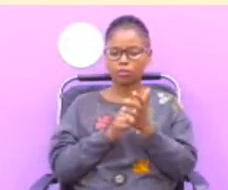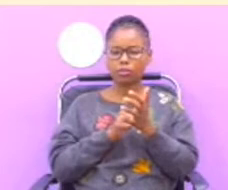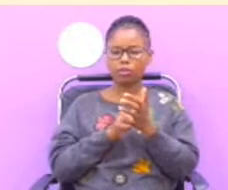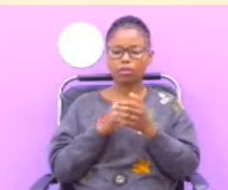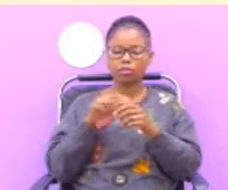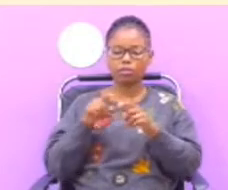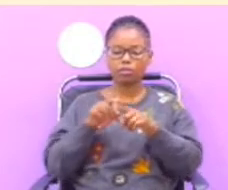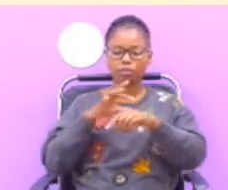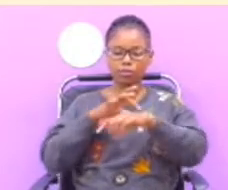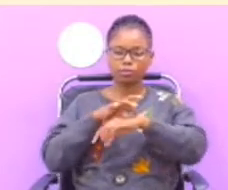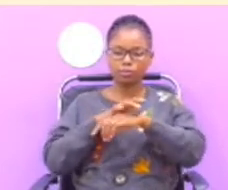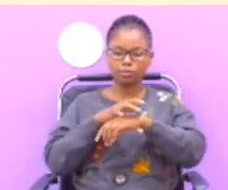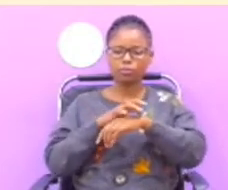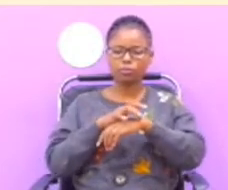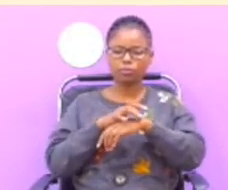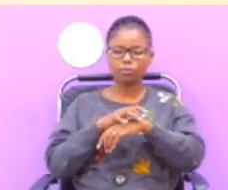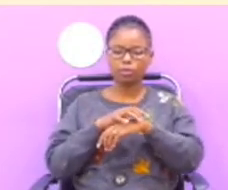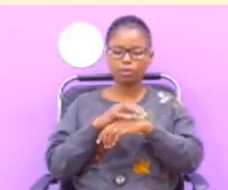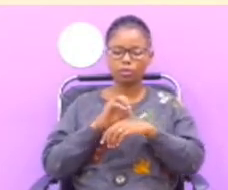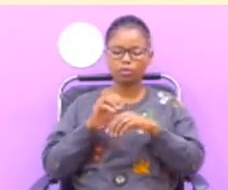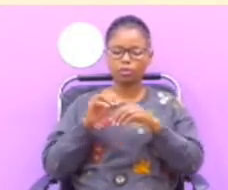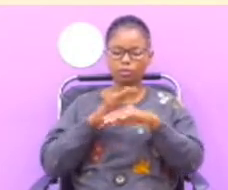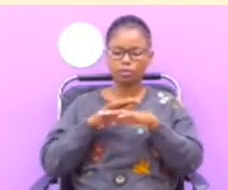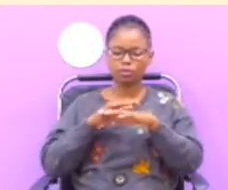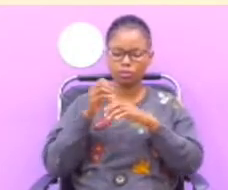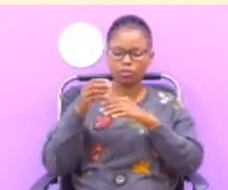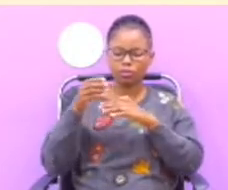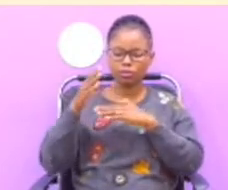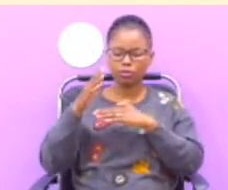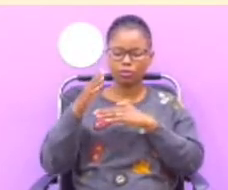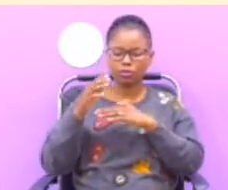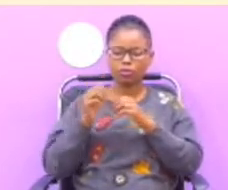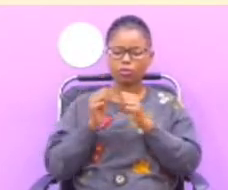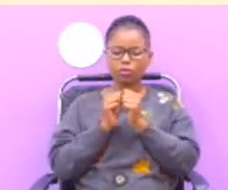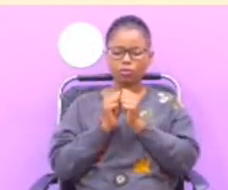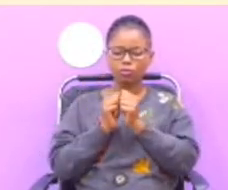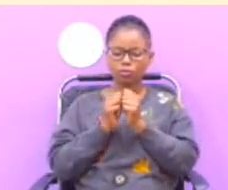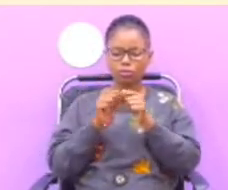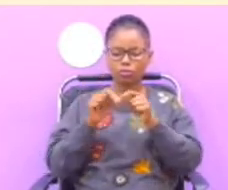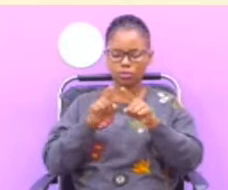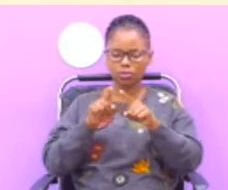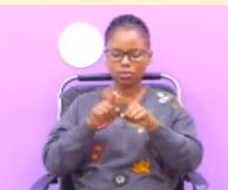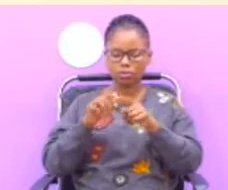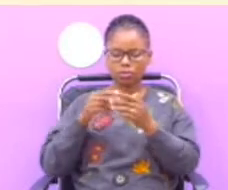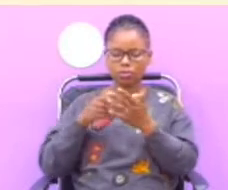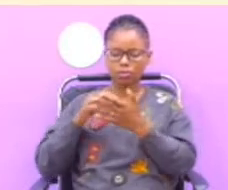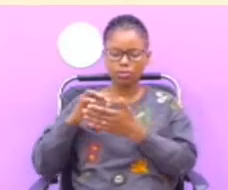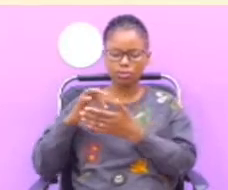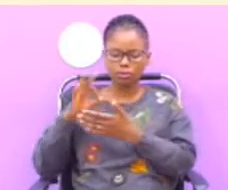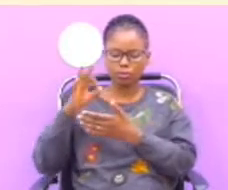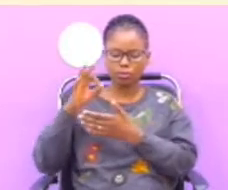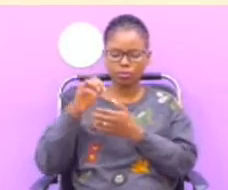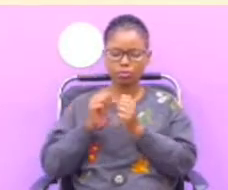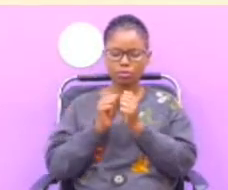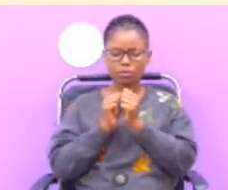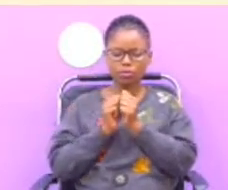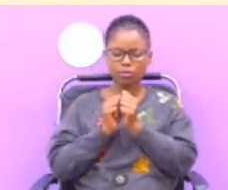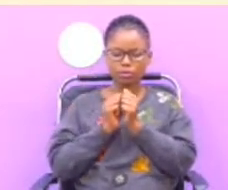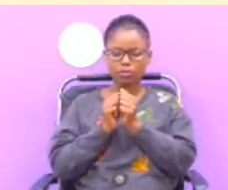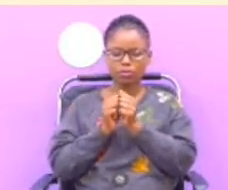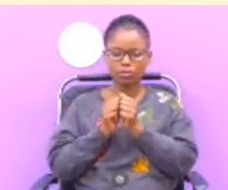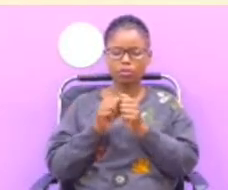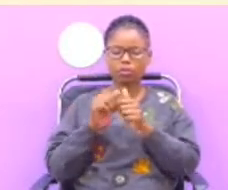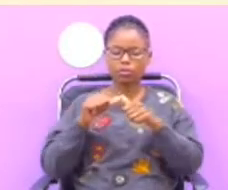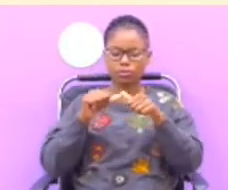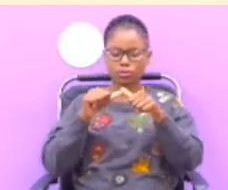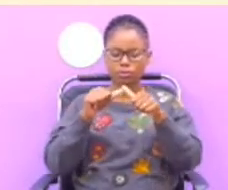thĩ. Wega wa Mwathani witũ Jesu Kristo na wendani wa Ngai nayo ngwatanĩro ya Roho Mũtheru irogĩa na inyuĩ na